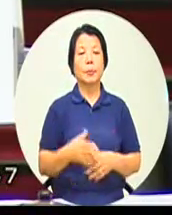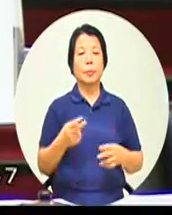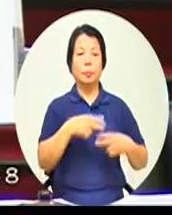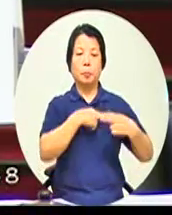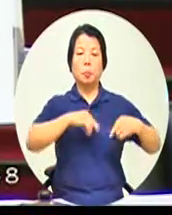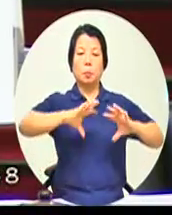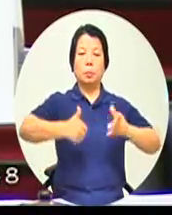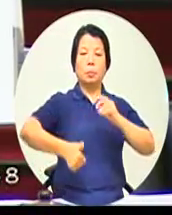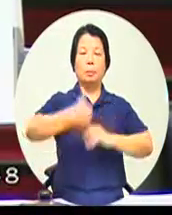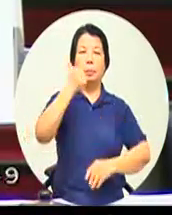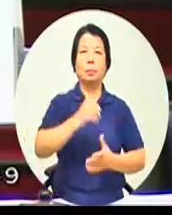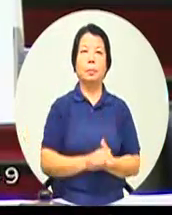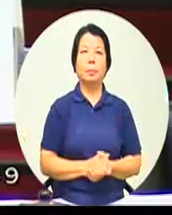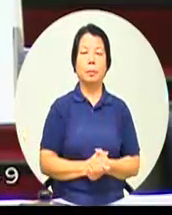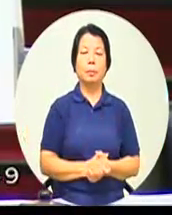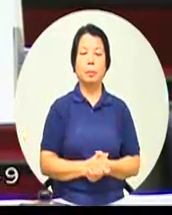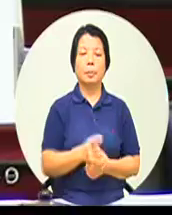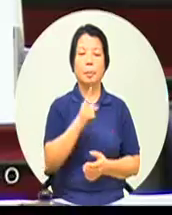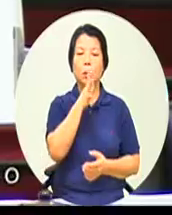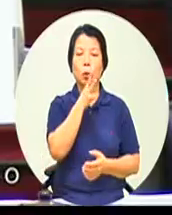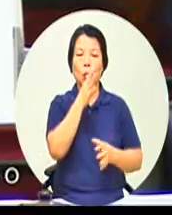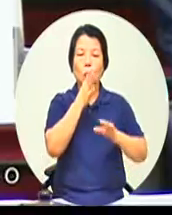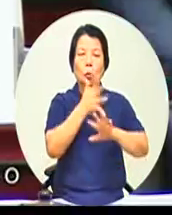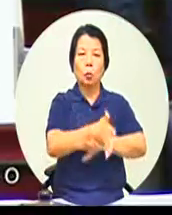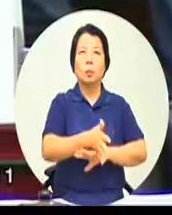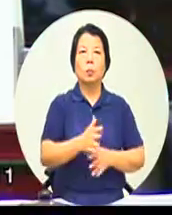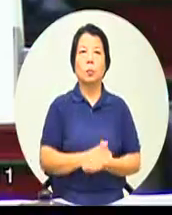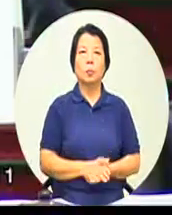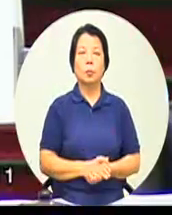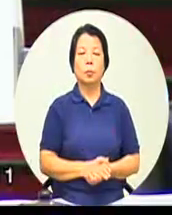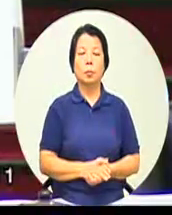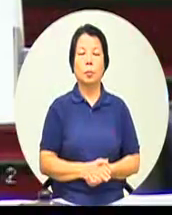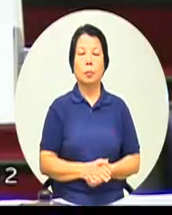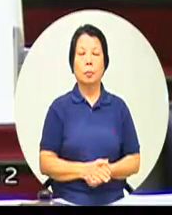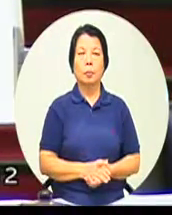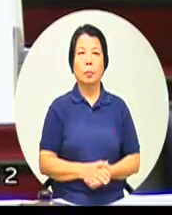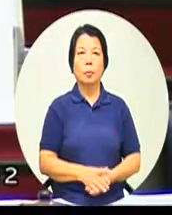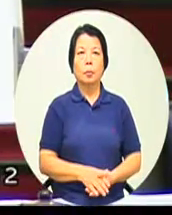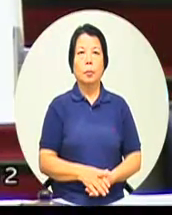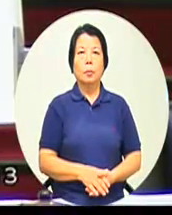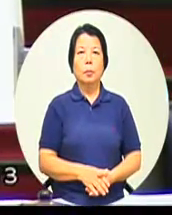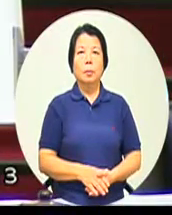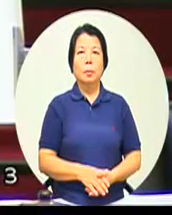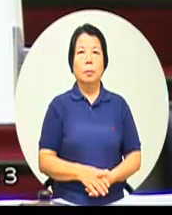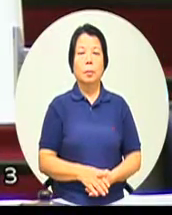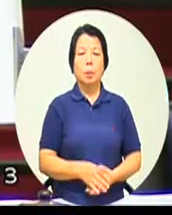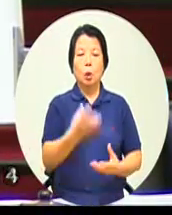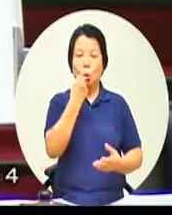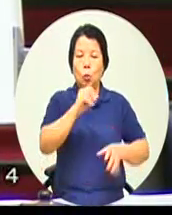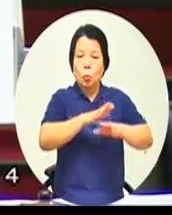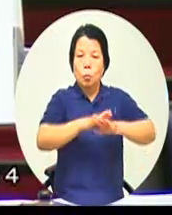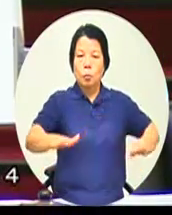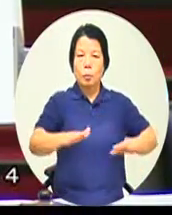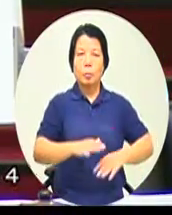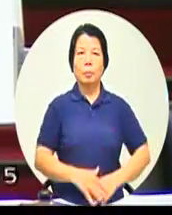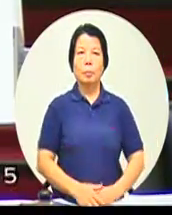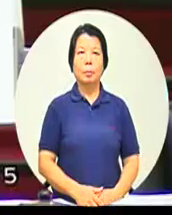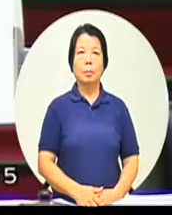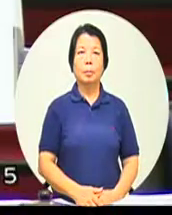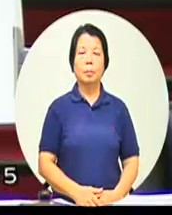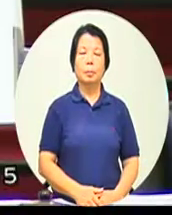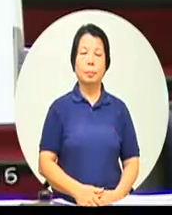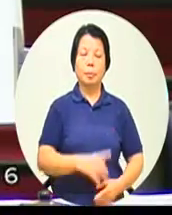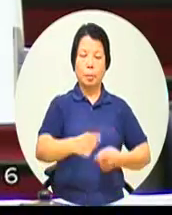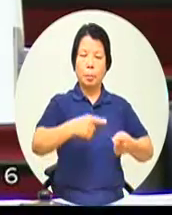统啊，他讲一句话，他讲说啊，食安的安全啊，应